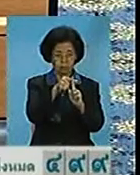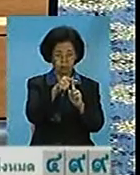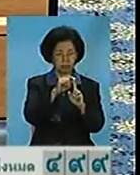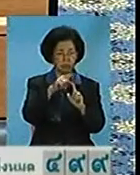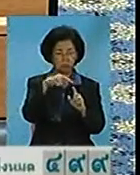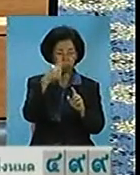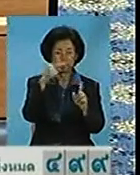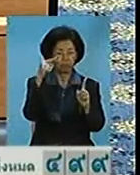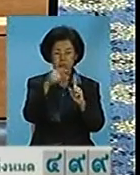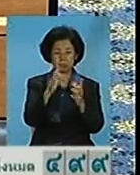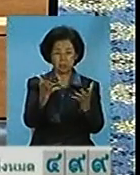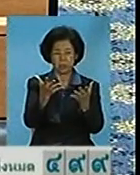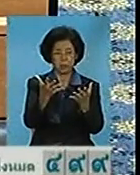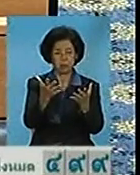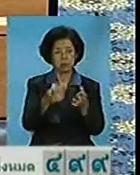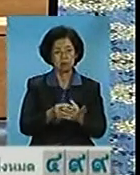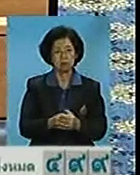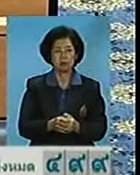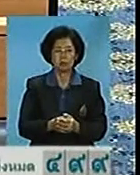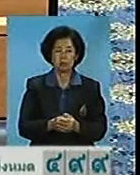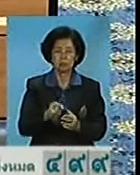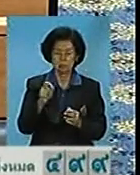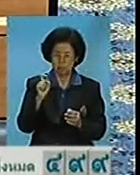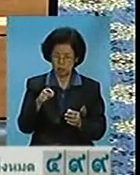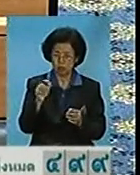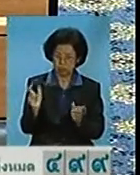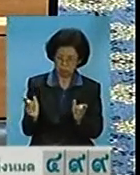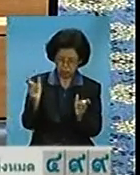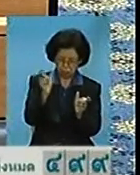กนี้ให้ละเอียดถ่องแท้เหรอไม่ใส่เขาไว้เหรอเ